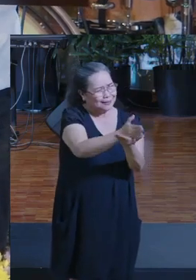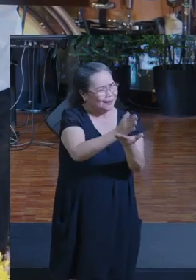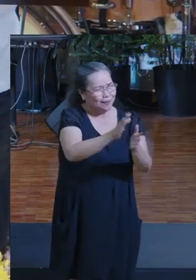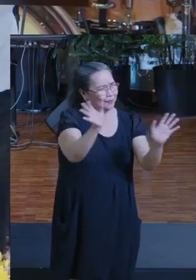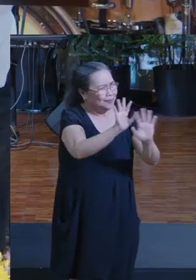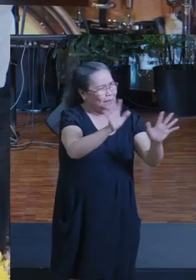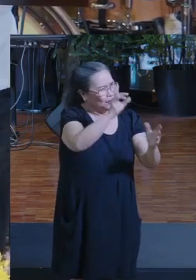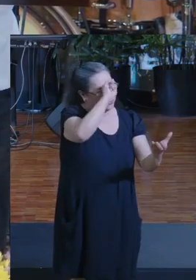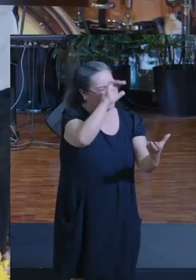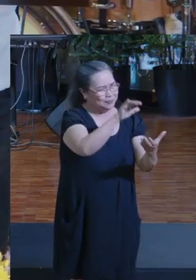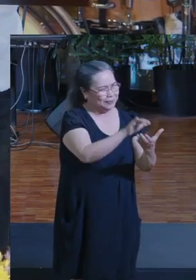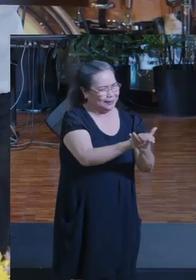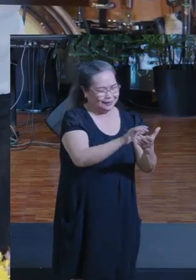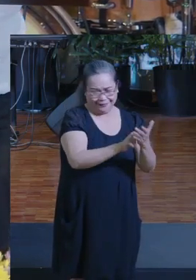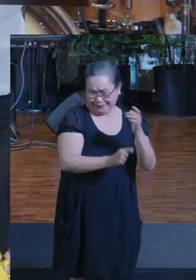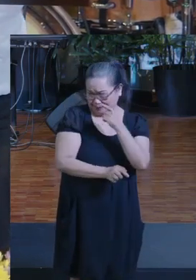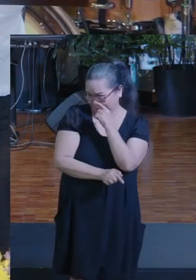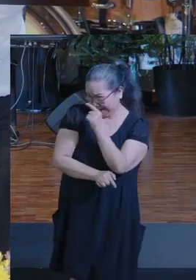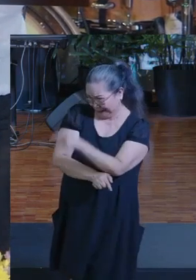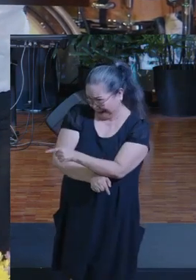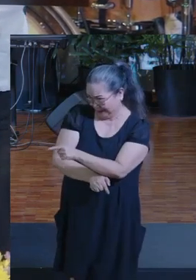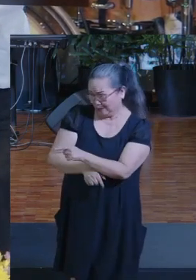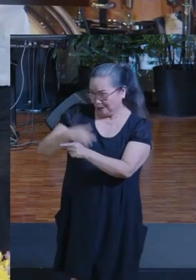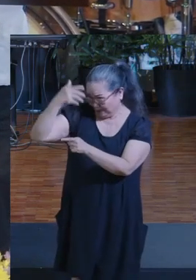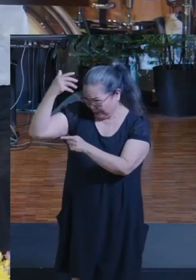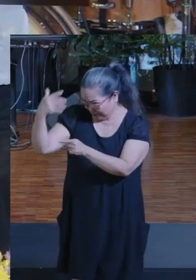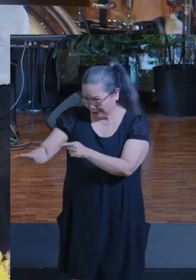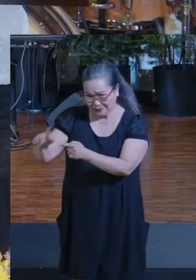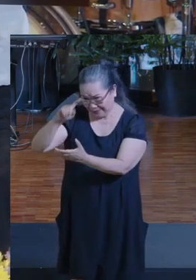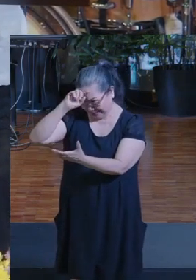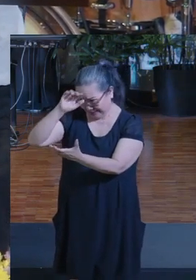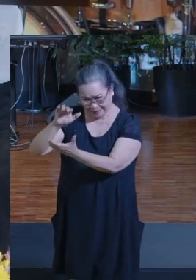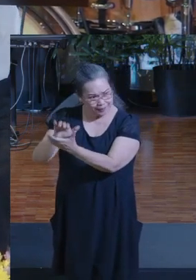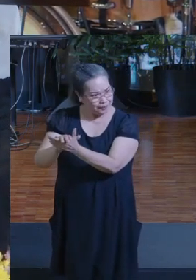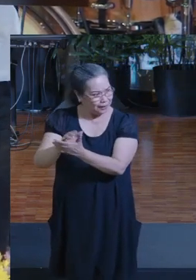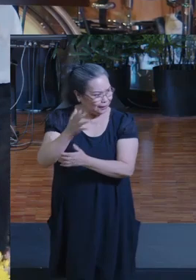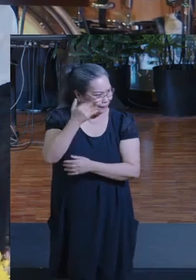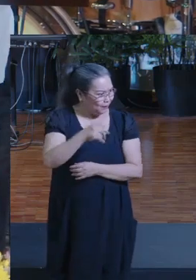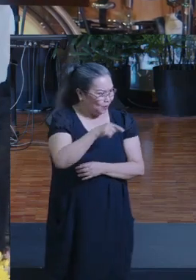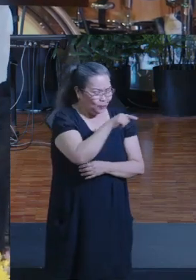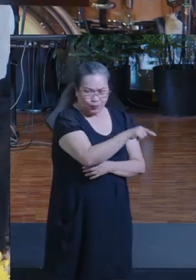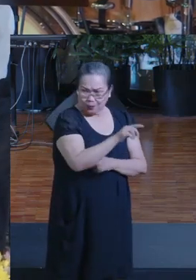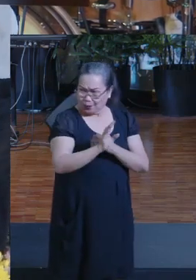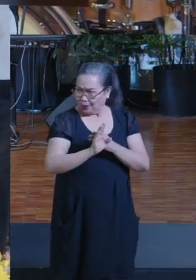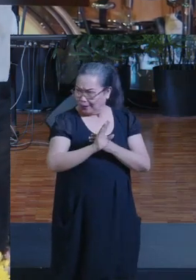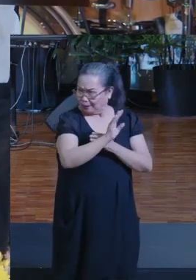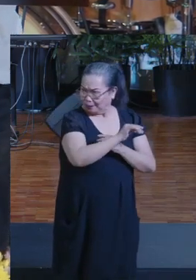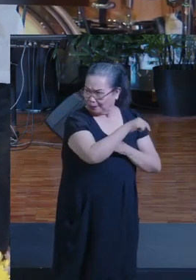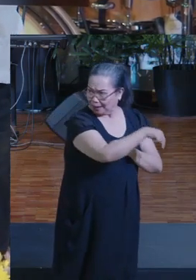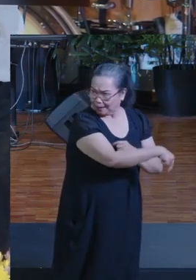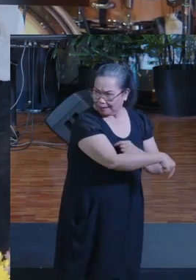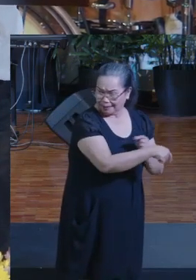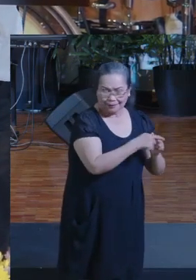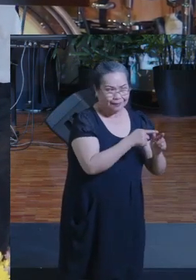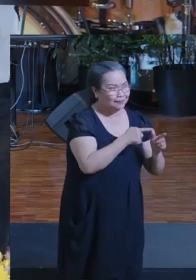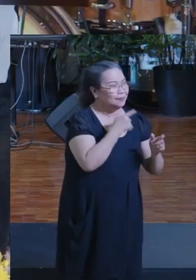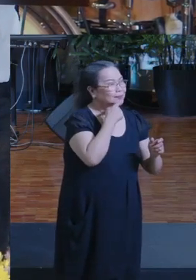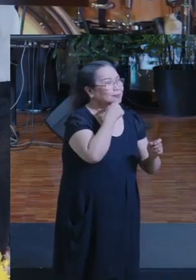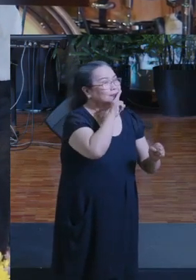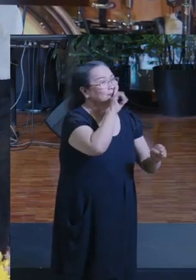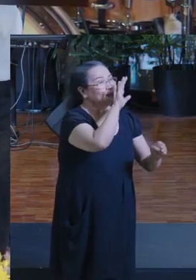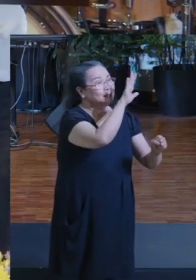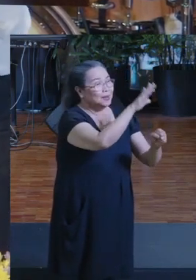ang kasinungalingan na pinawalang bisa na ng batas, ang pangako, ang tipan ng Diyos kay